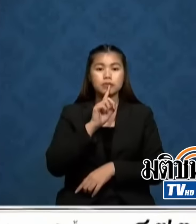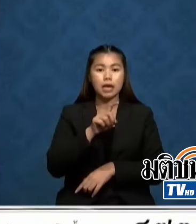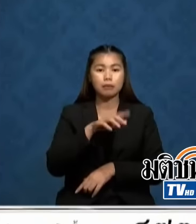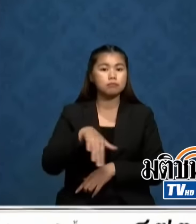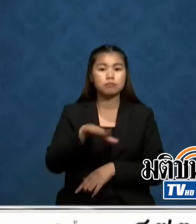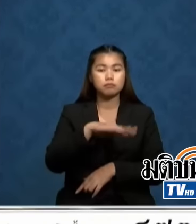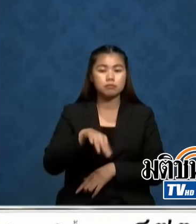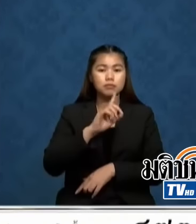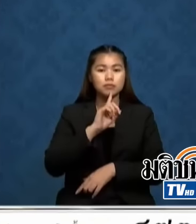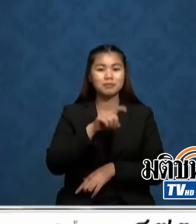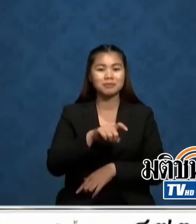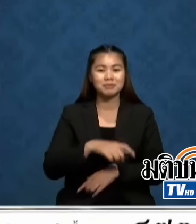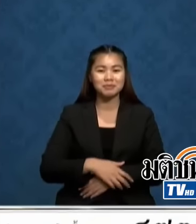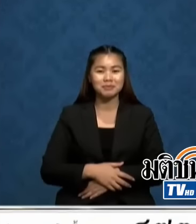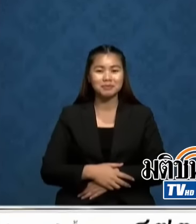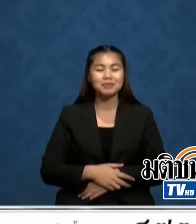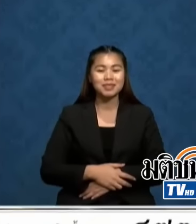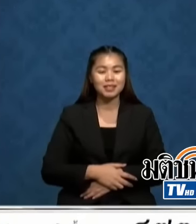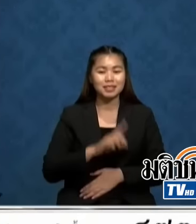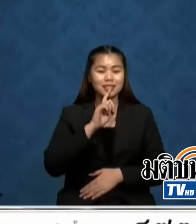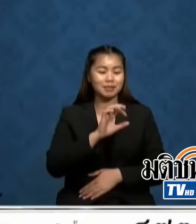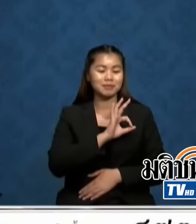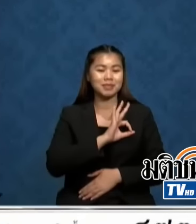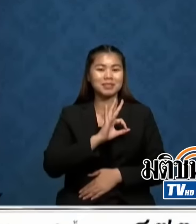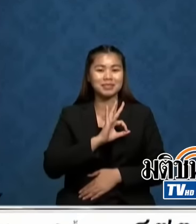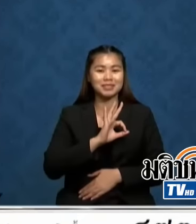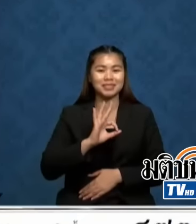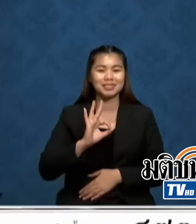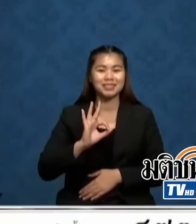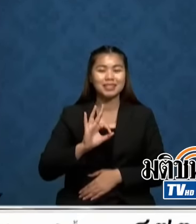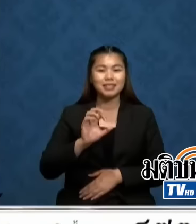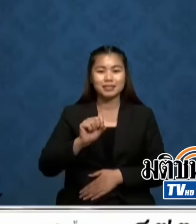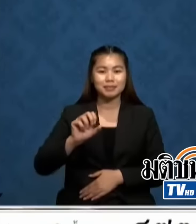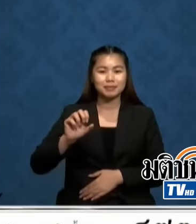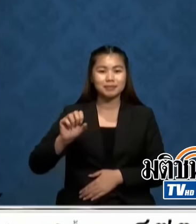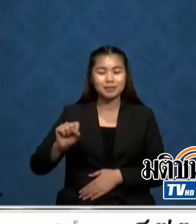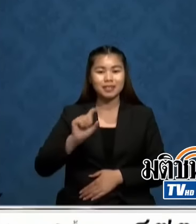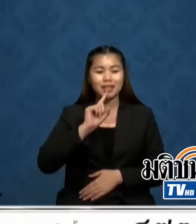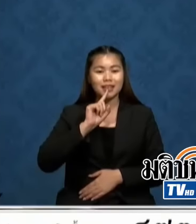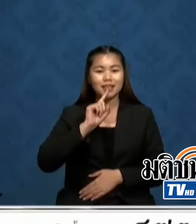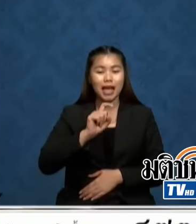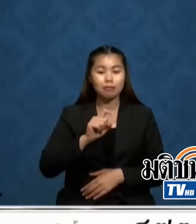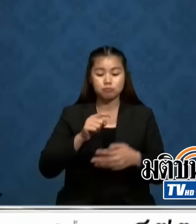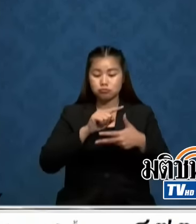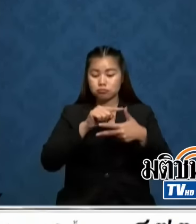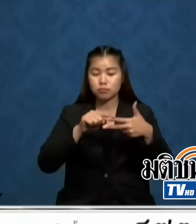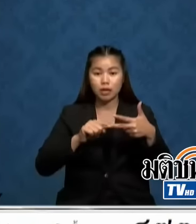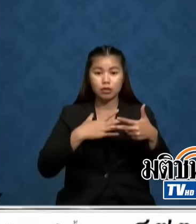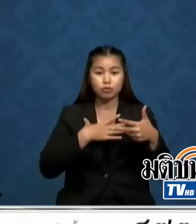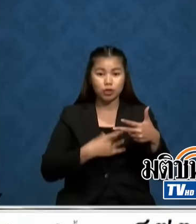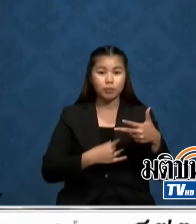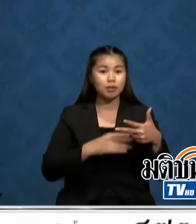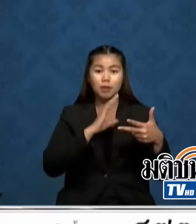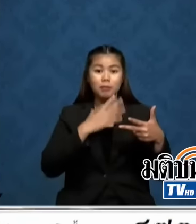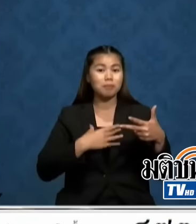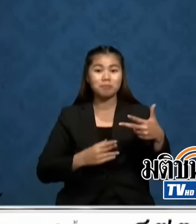หน่อยครับพวกเราในที่นี้เพื่อนสมาชิกสภาผู้แทนของเราในที่นี้มีใครชอบไอ้ 3ลักษณะนี้ไมครับท่านชอบให้มี